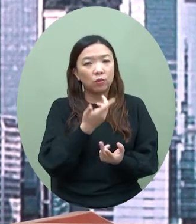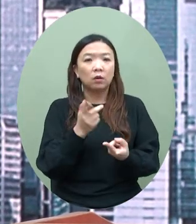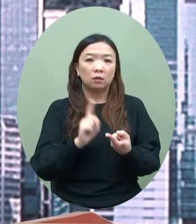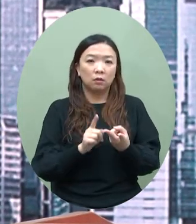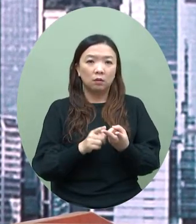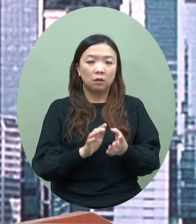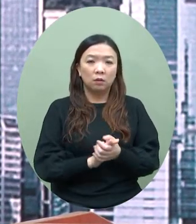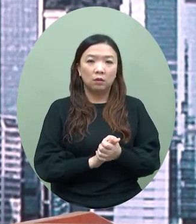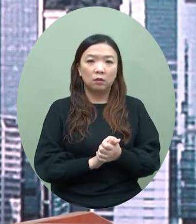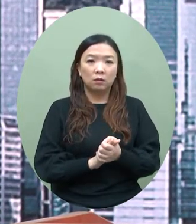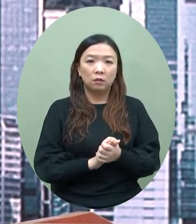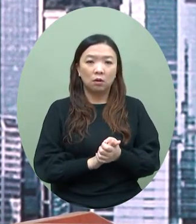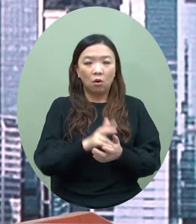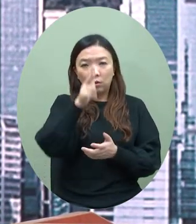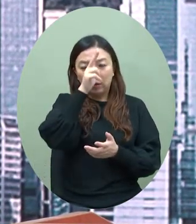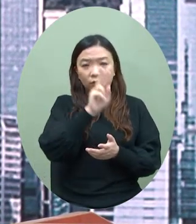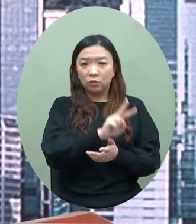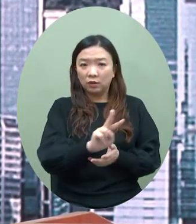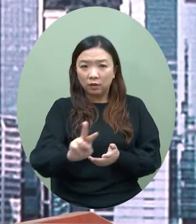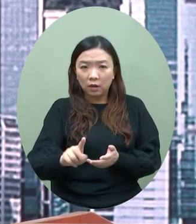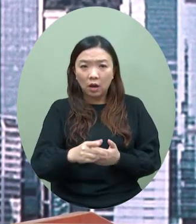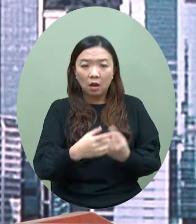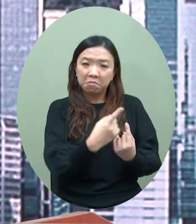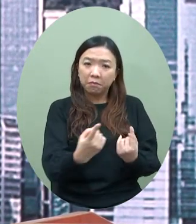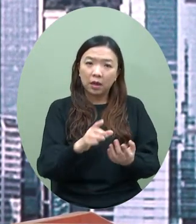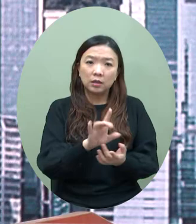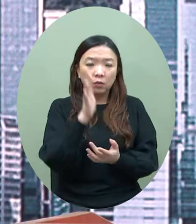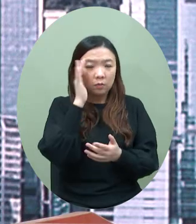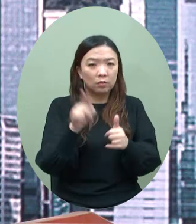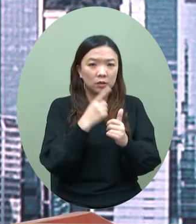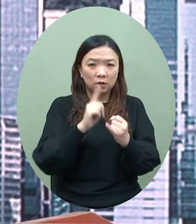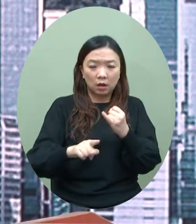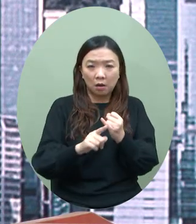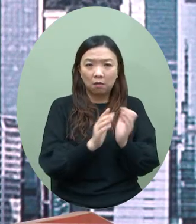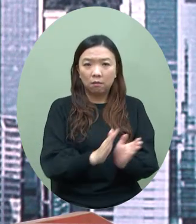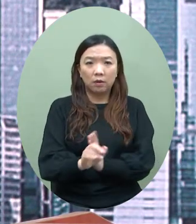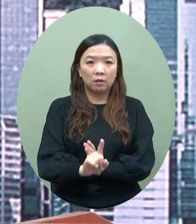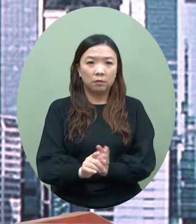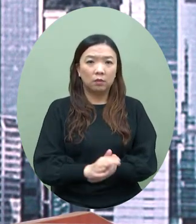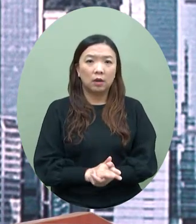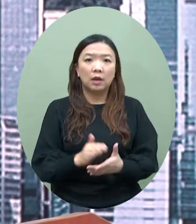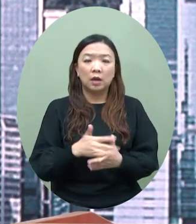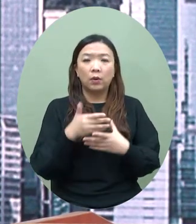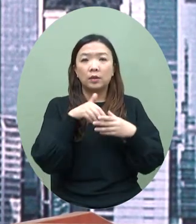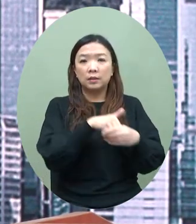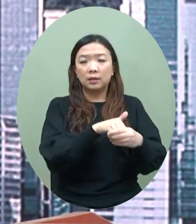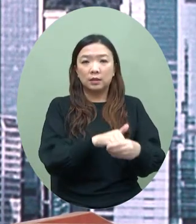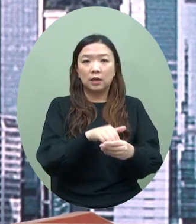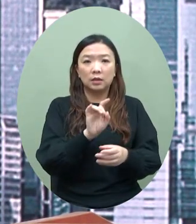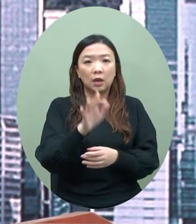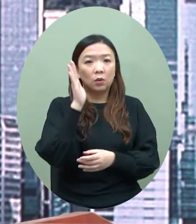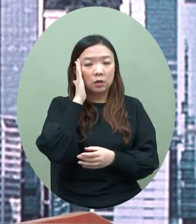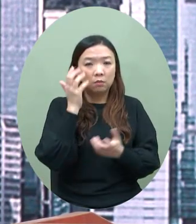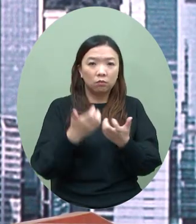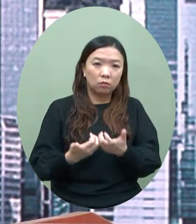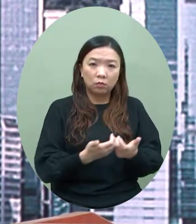身去看回不同酒店的優先次序，因為始終申請的酒店的